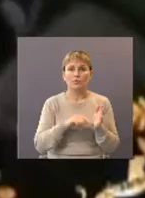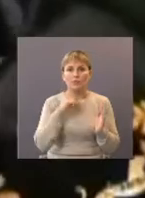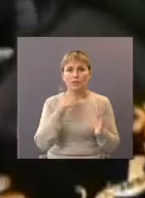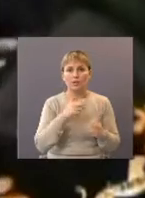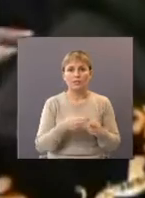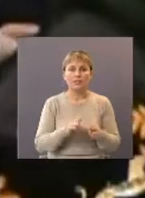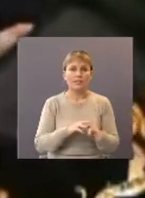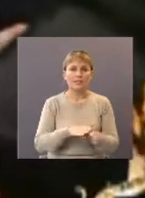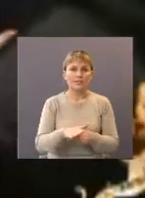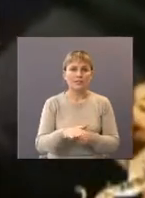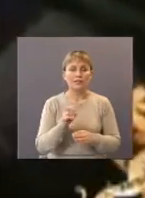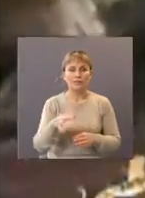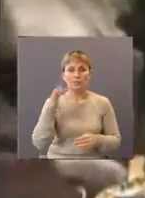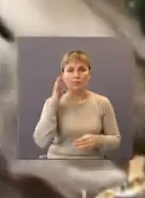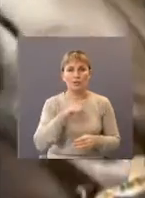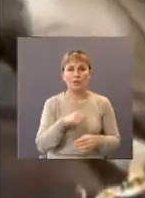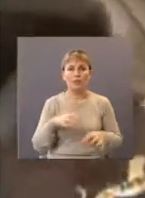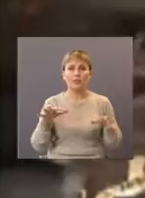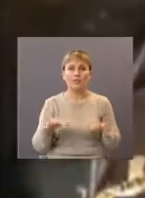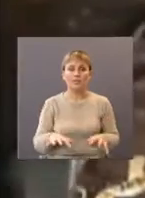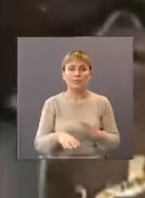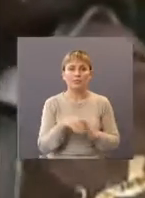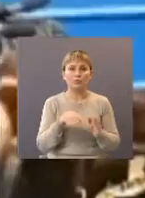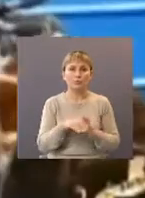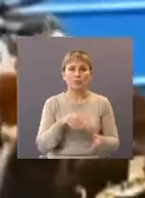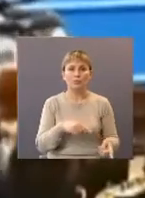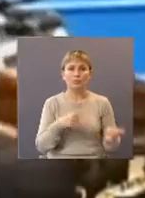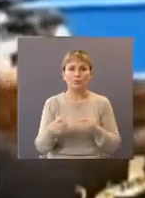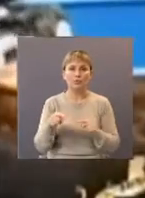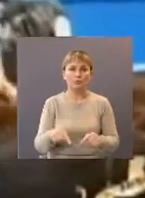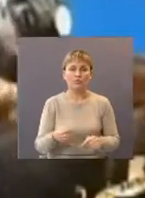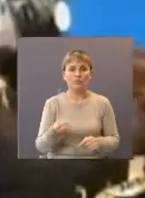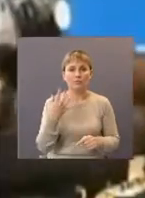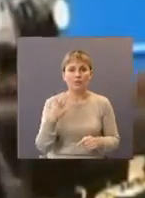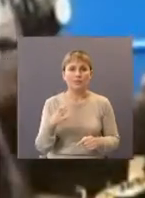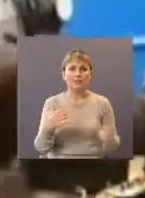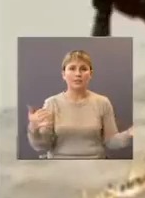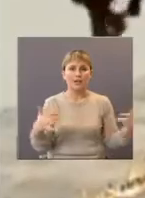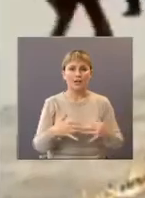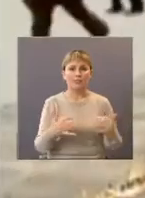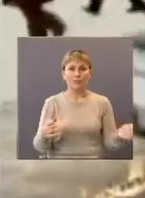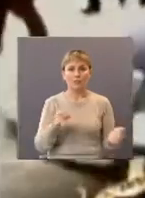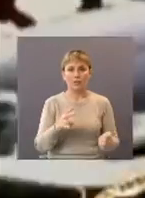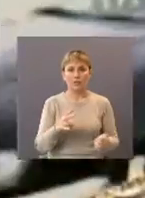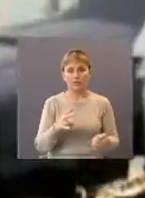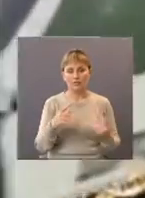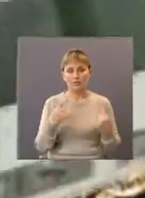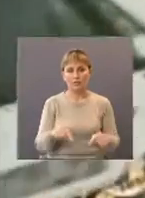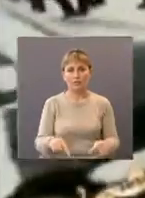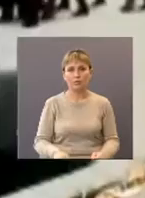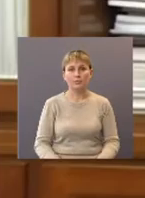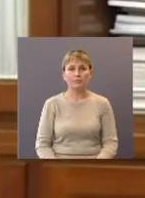это свершилось. Как вспоминает сам президент, депутаты переехали сюда шампанским, с гармошкой, как на целину.